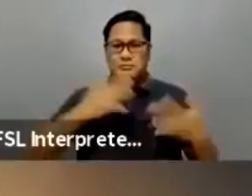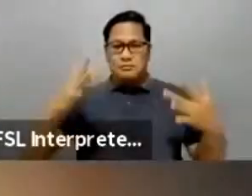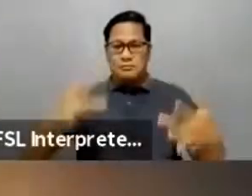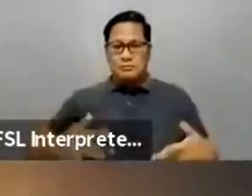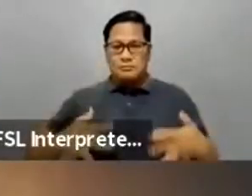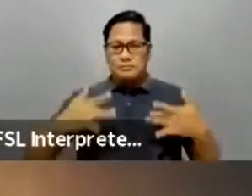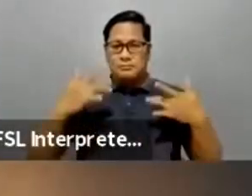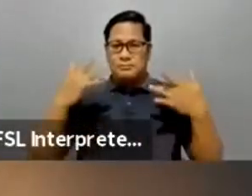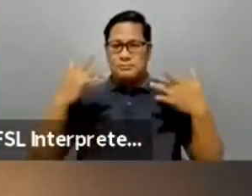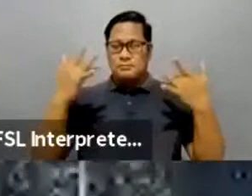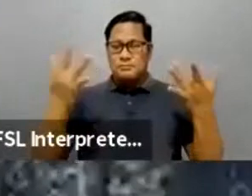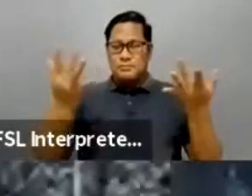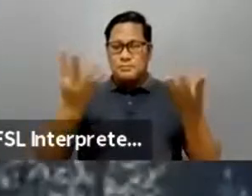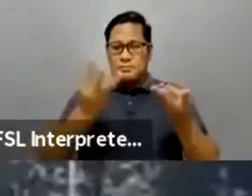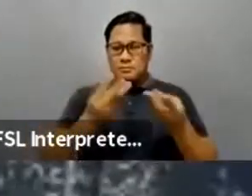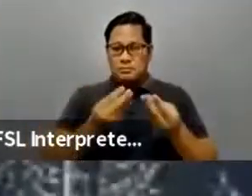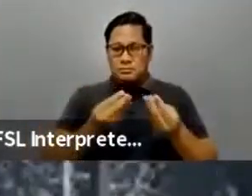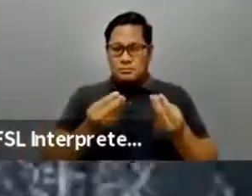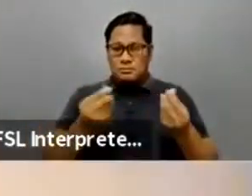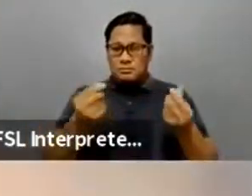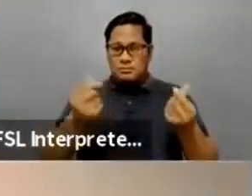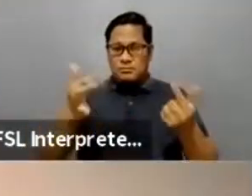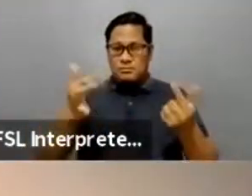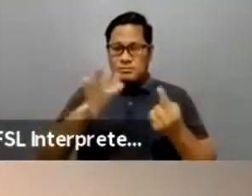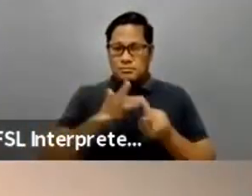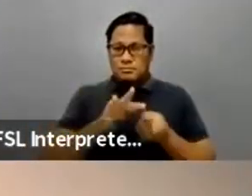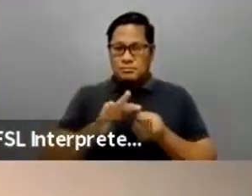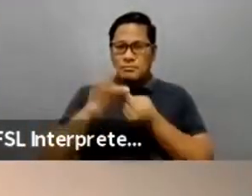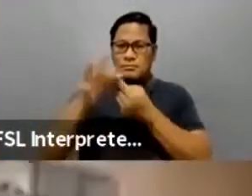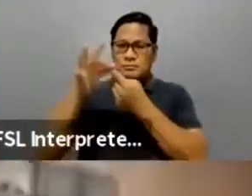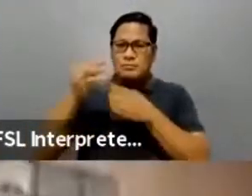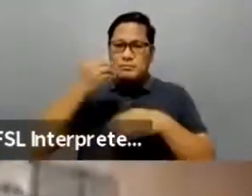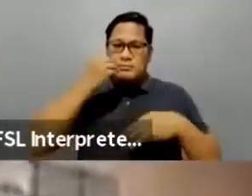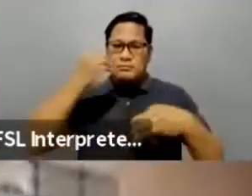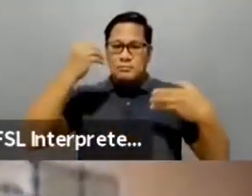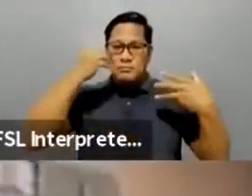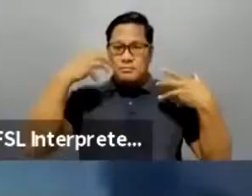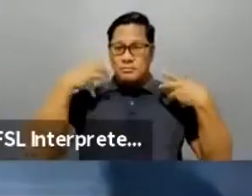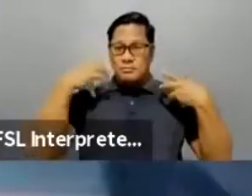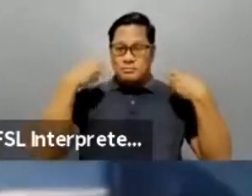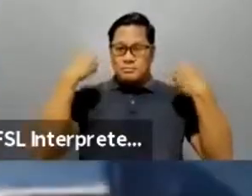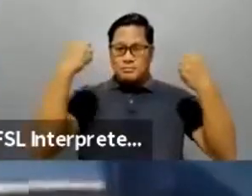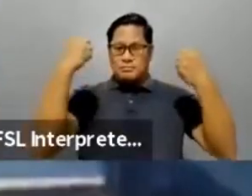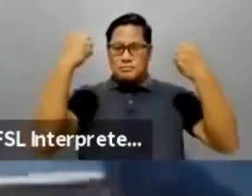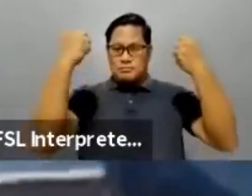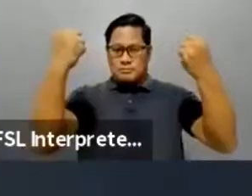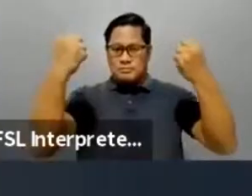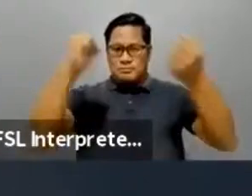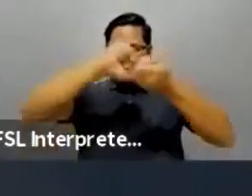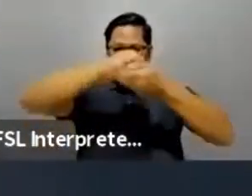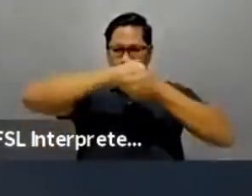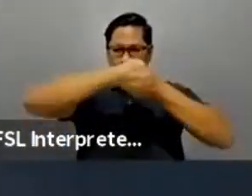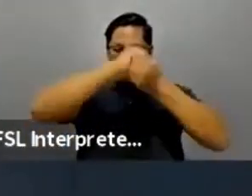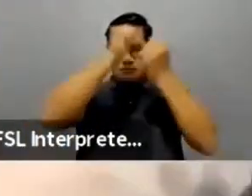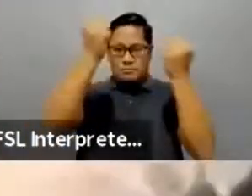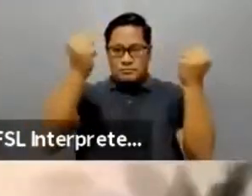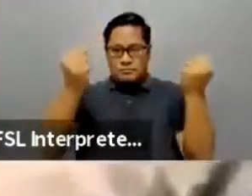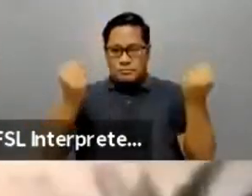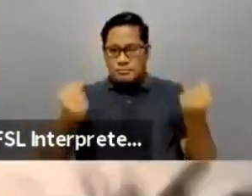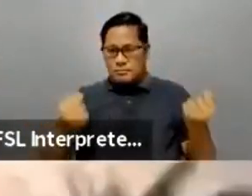mo'y buhay. Lupang hinirang, kuyak ka ng magiting, sa